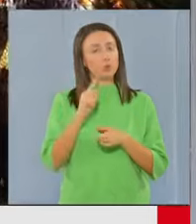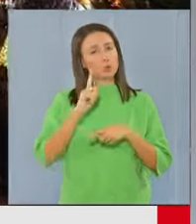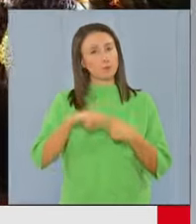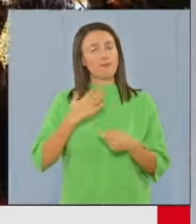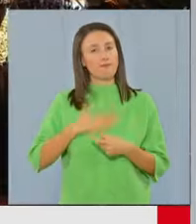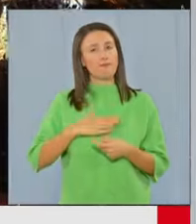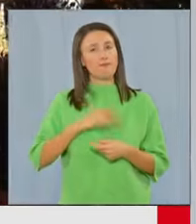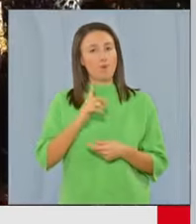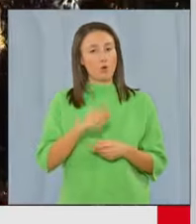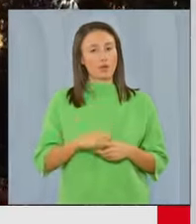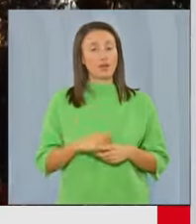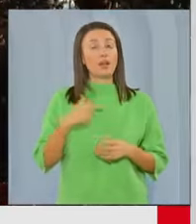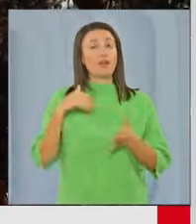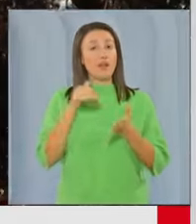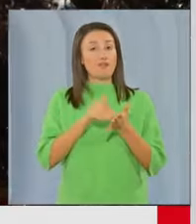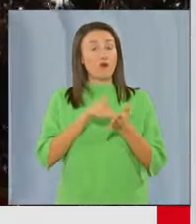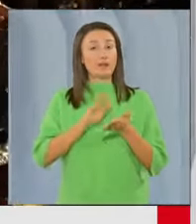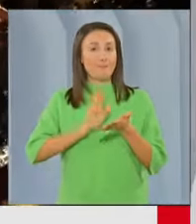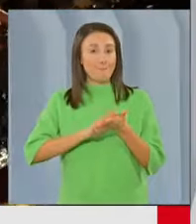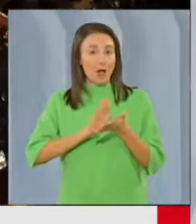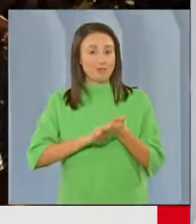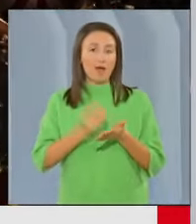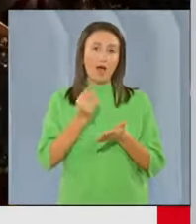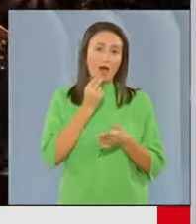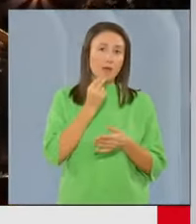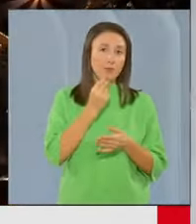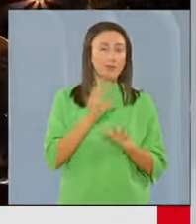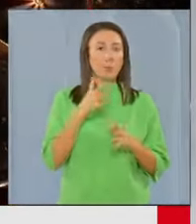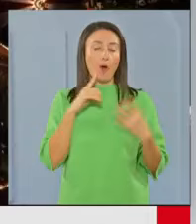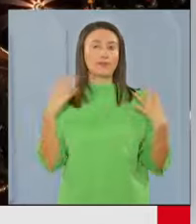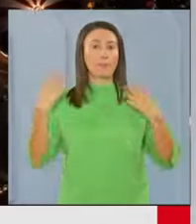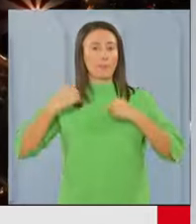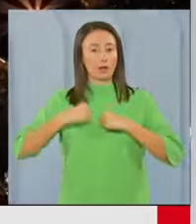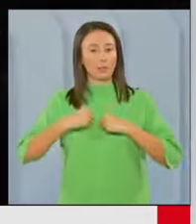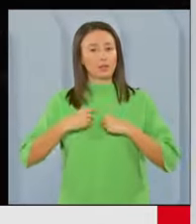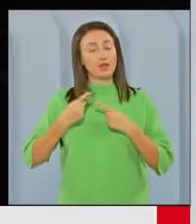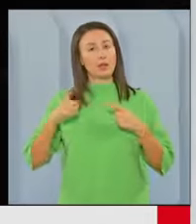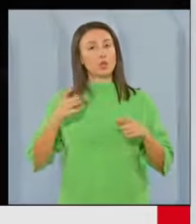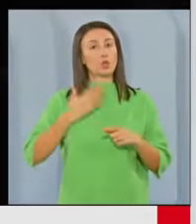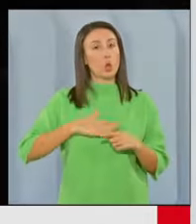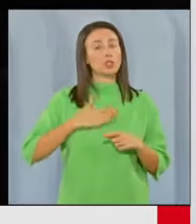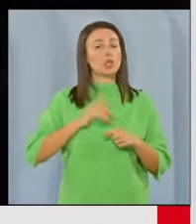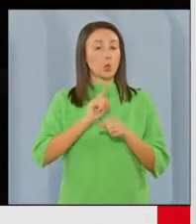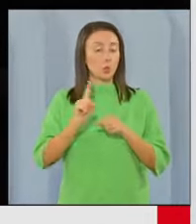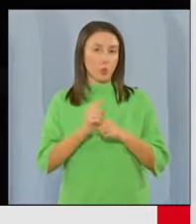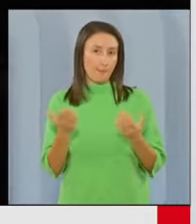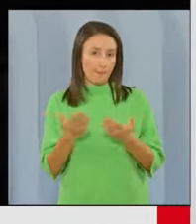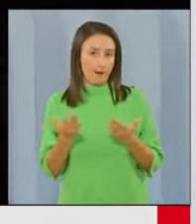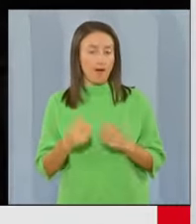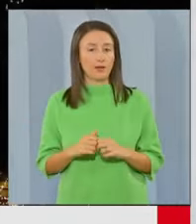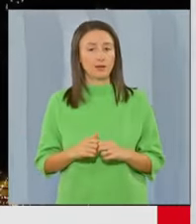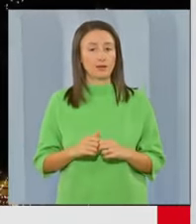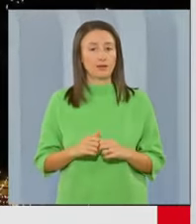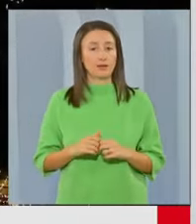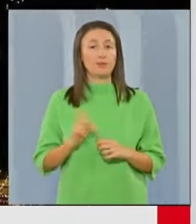dorințele nevoile sunt cele de bază legate de alimente de eu știu de poate de îmbrăcăminte dar Pe de altă parte dorințele lucrurile pe care